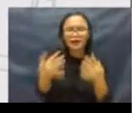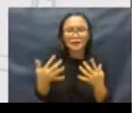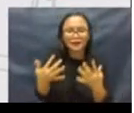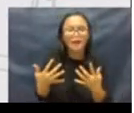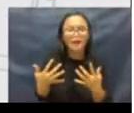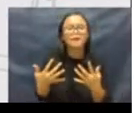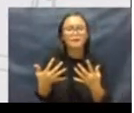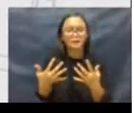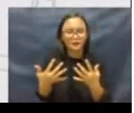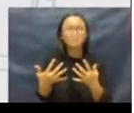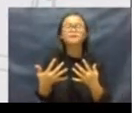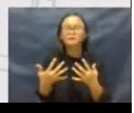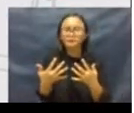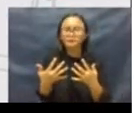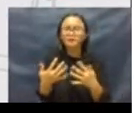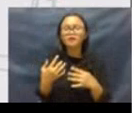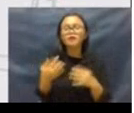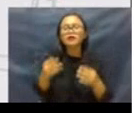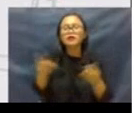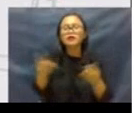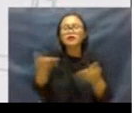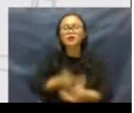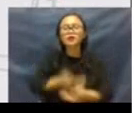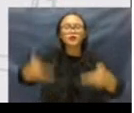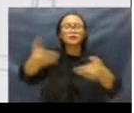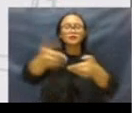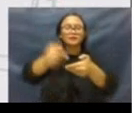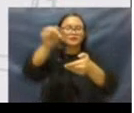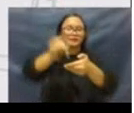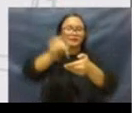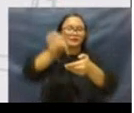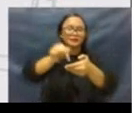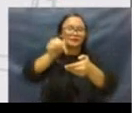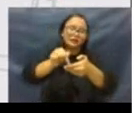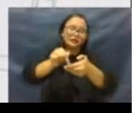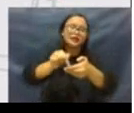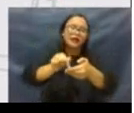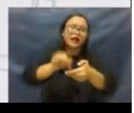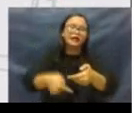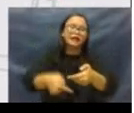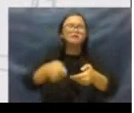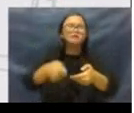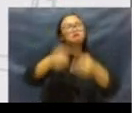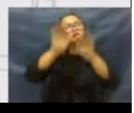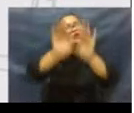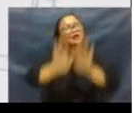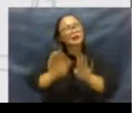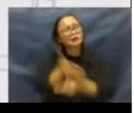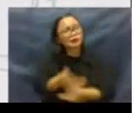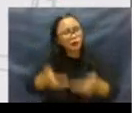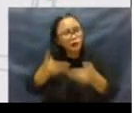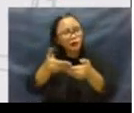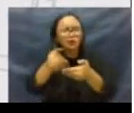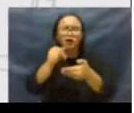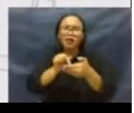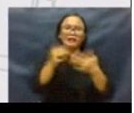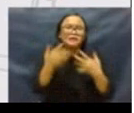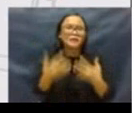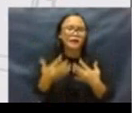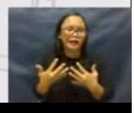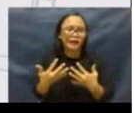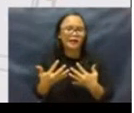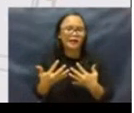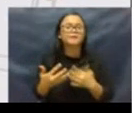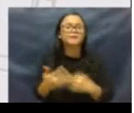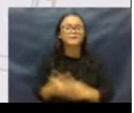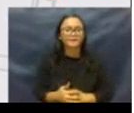lingkungan sosial yang bentuk yang difasilitasi oleh teknologi, yaitu media sosial.